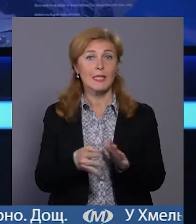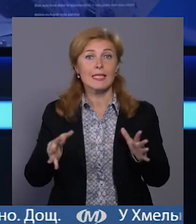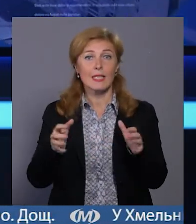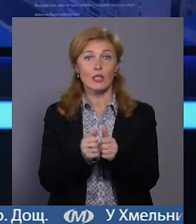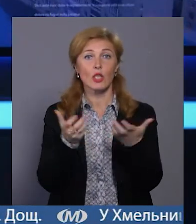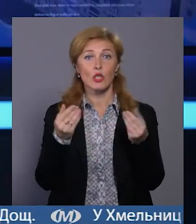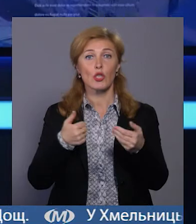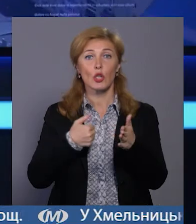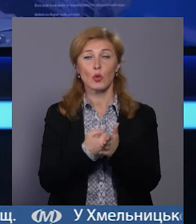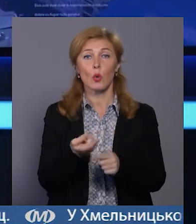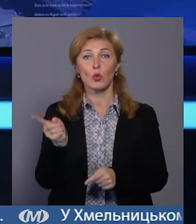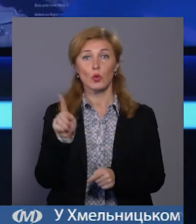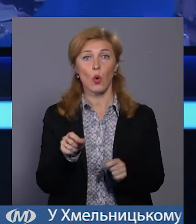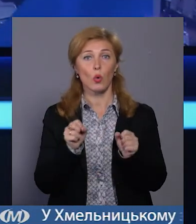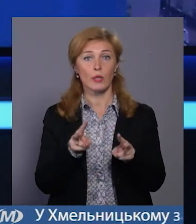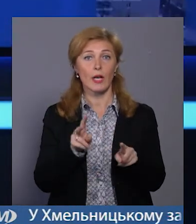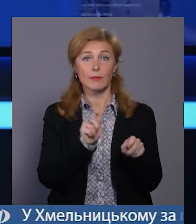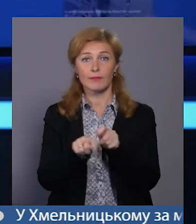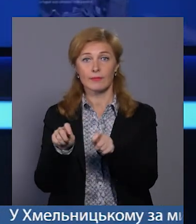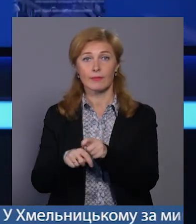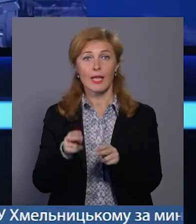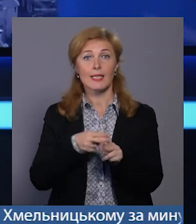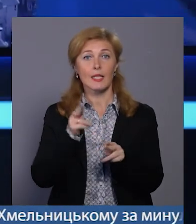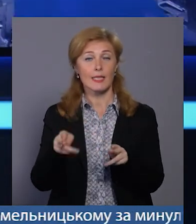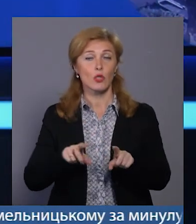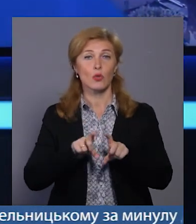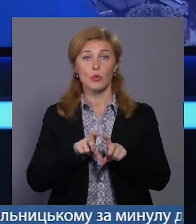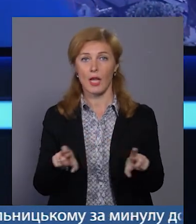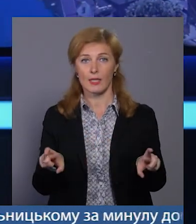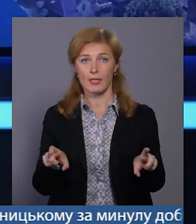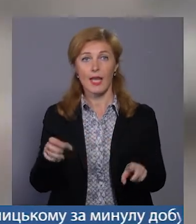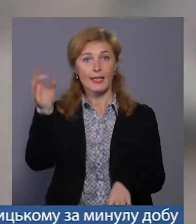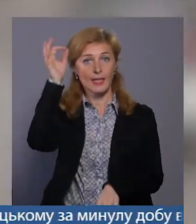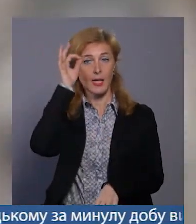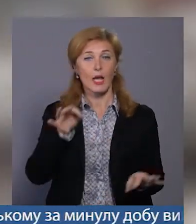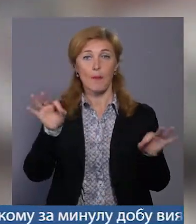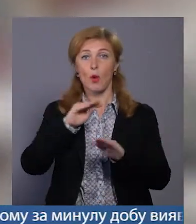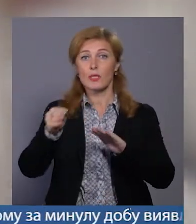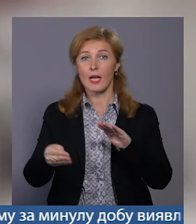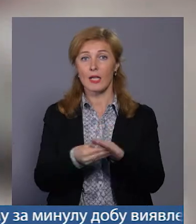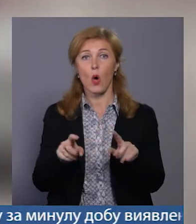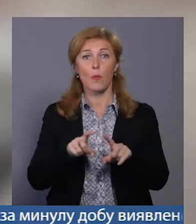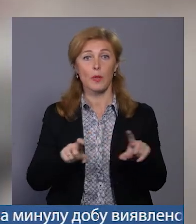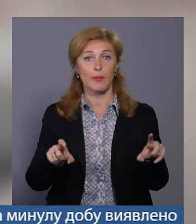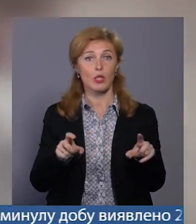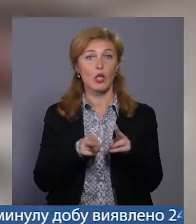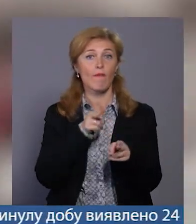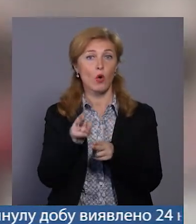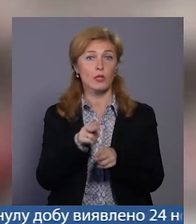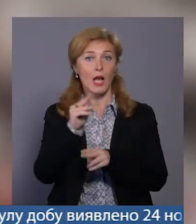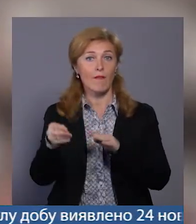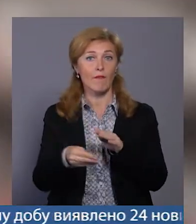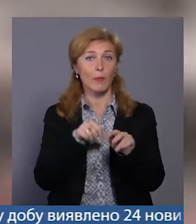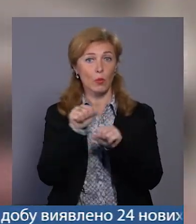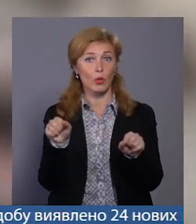того, як екстрені служби завершили обстеження залізничної станції. Нагадаємо, про закладену у приміщенні вокзалу вибухівку